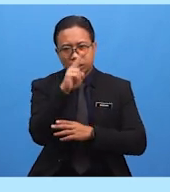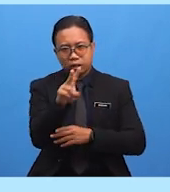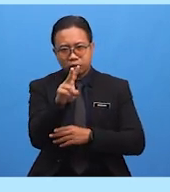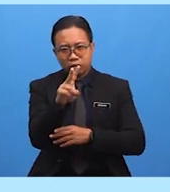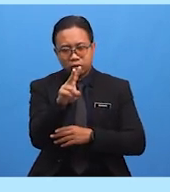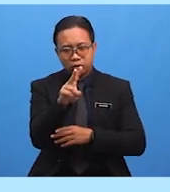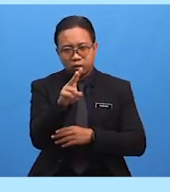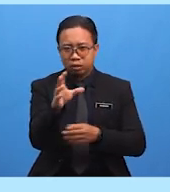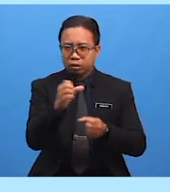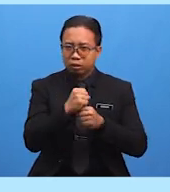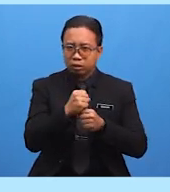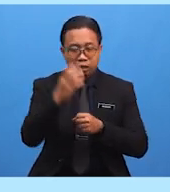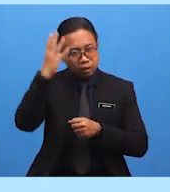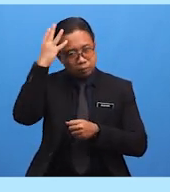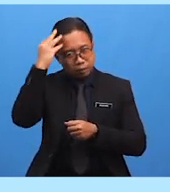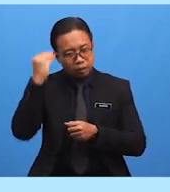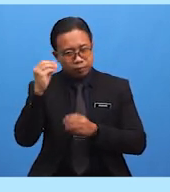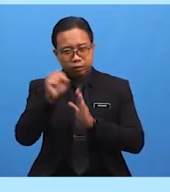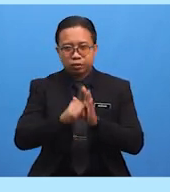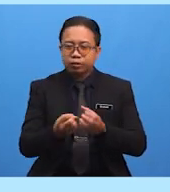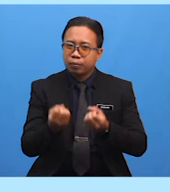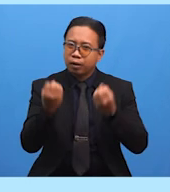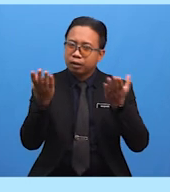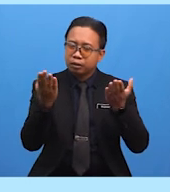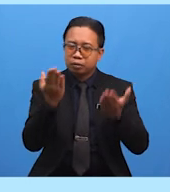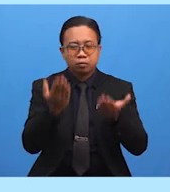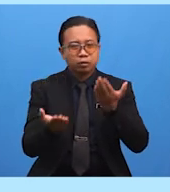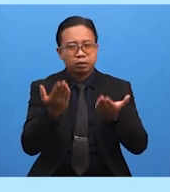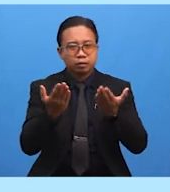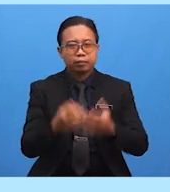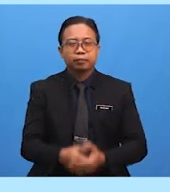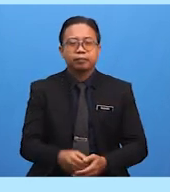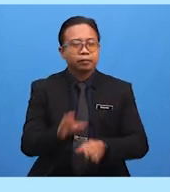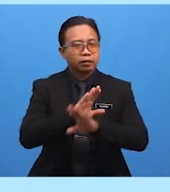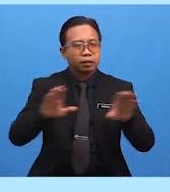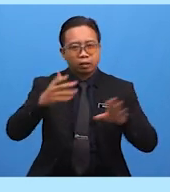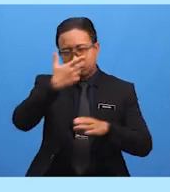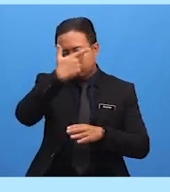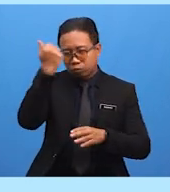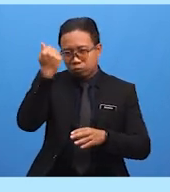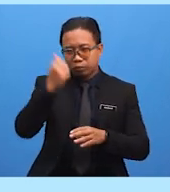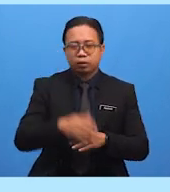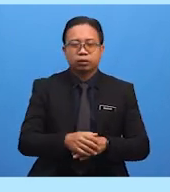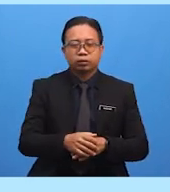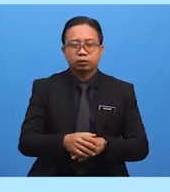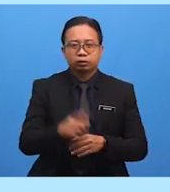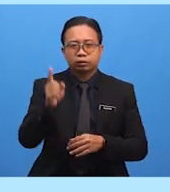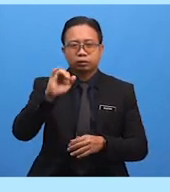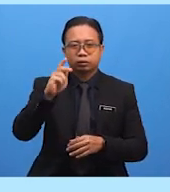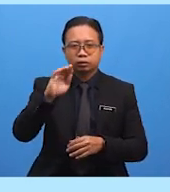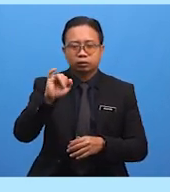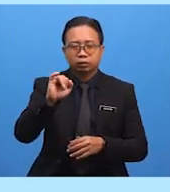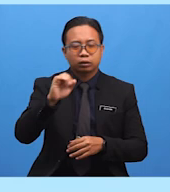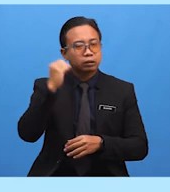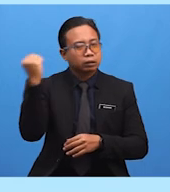Serta Menimba Pengalaman Sebanyak Mungkin Jangan lupa Melafazkan Zikir